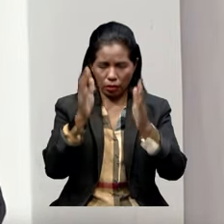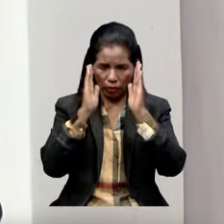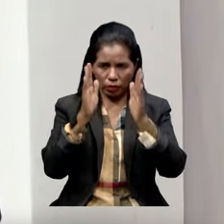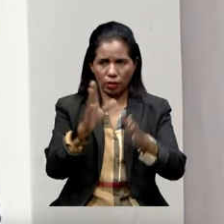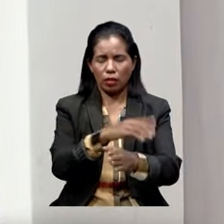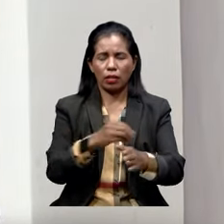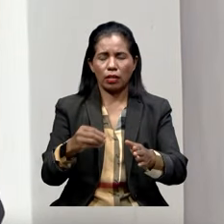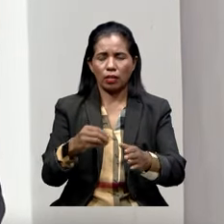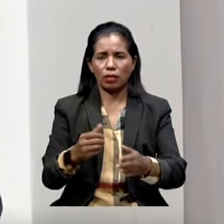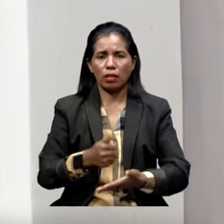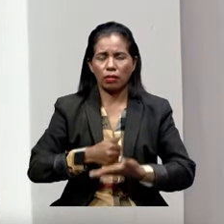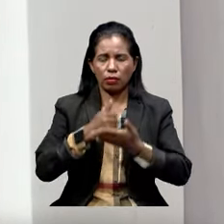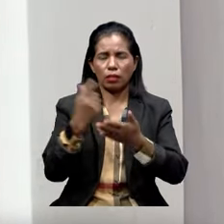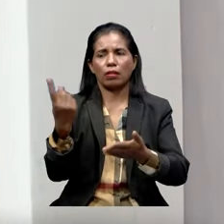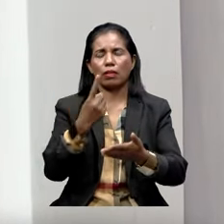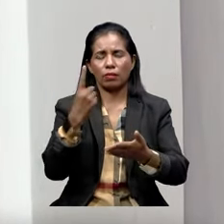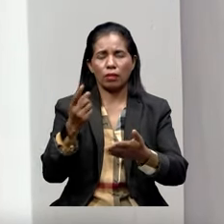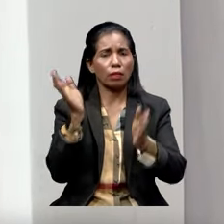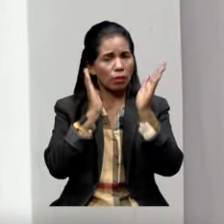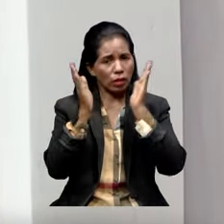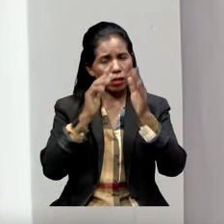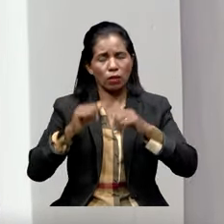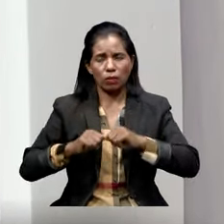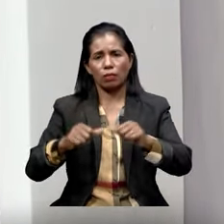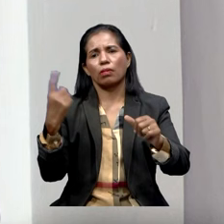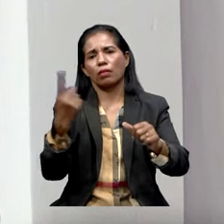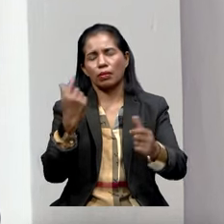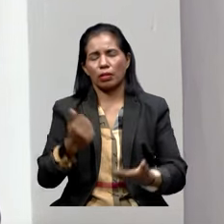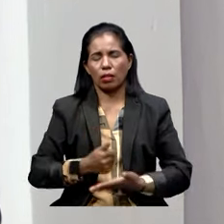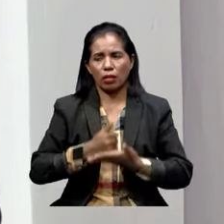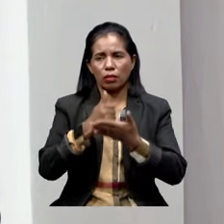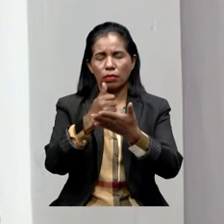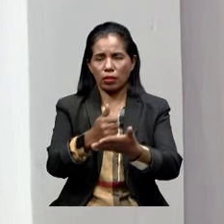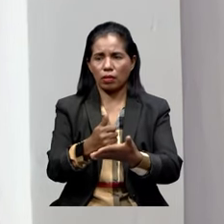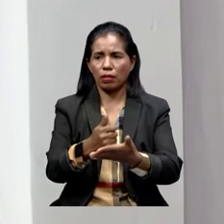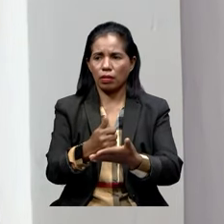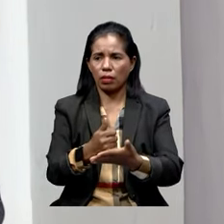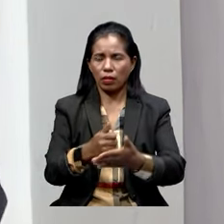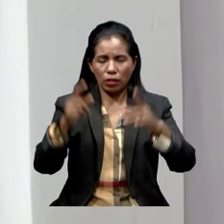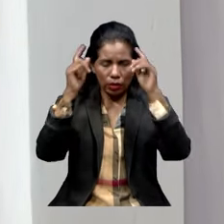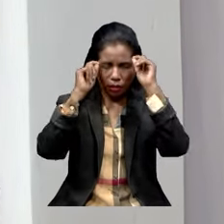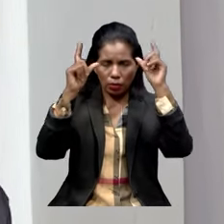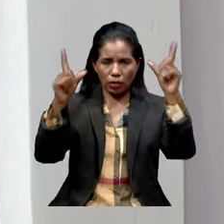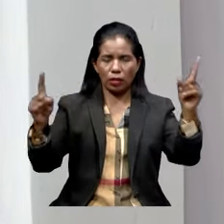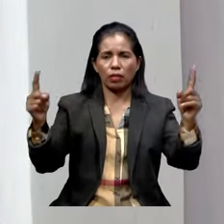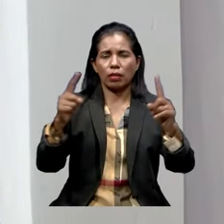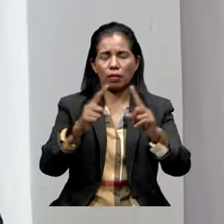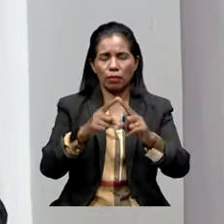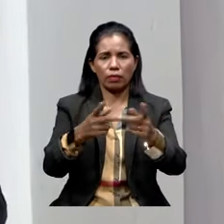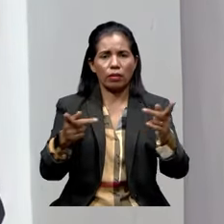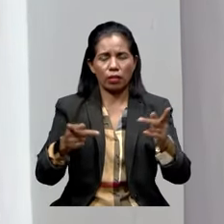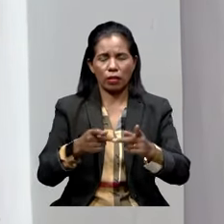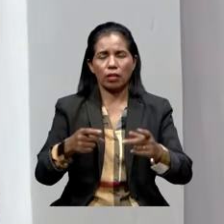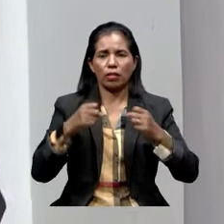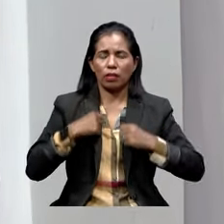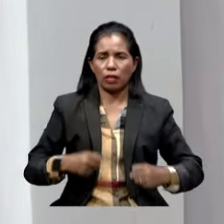juga Perdana Menteri, Malaysia terbuka untuk membantu Timor-Leste dalam apa juga bidang